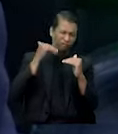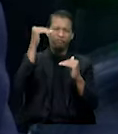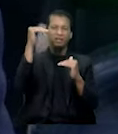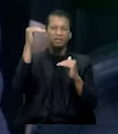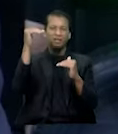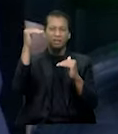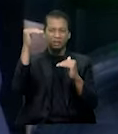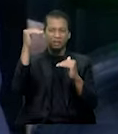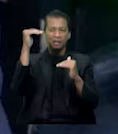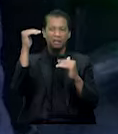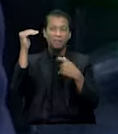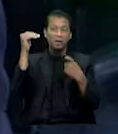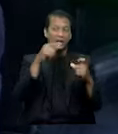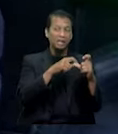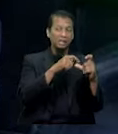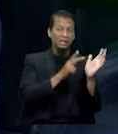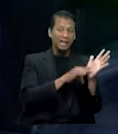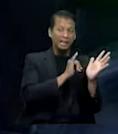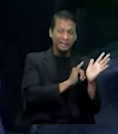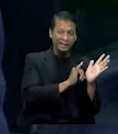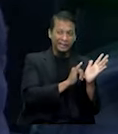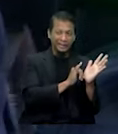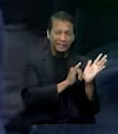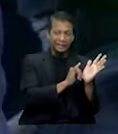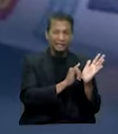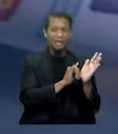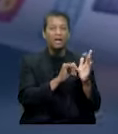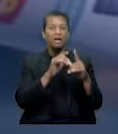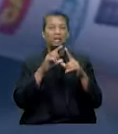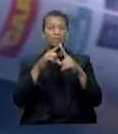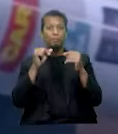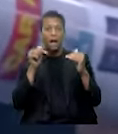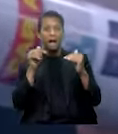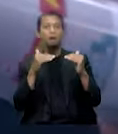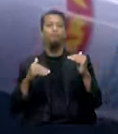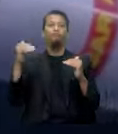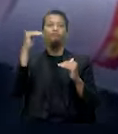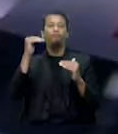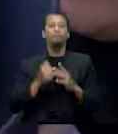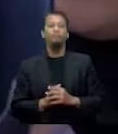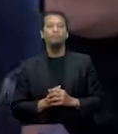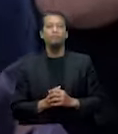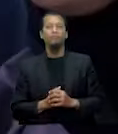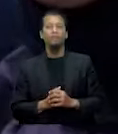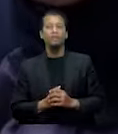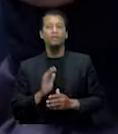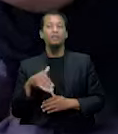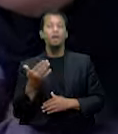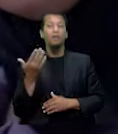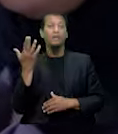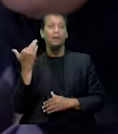dibandingkan SNI dan juga Japan Association punya standar JATMA kita sebutnya. Berbeda dari tahun sebelumnya, GIAS kali